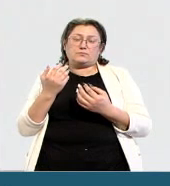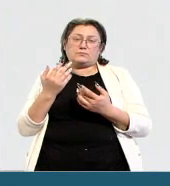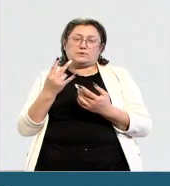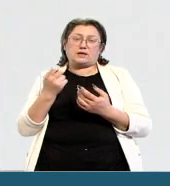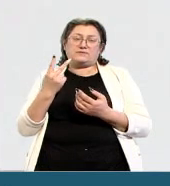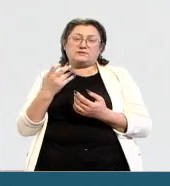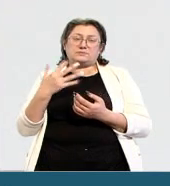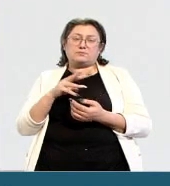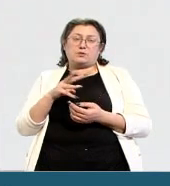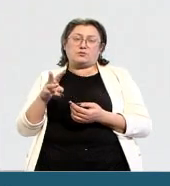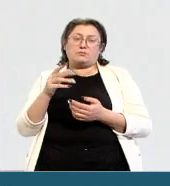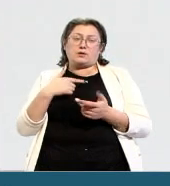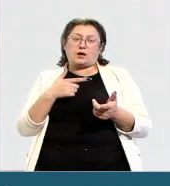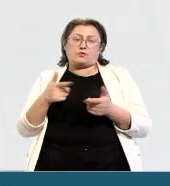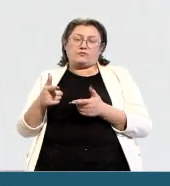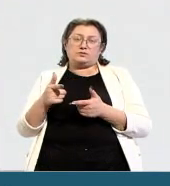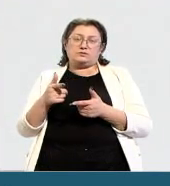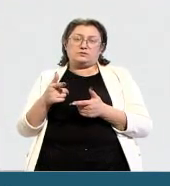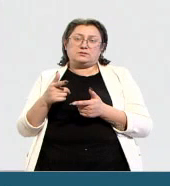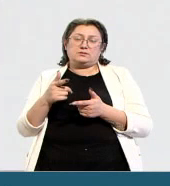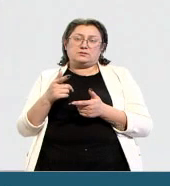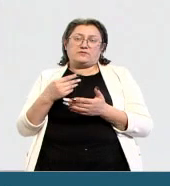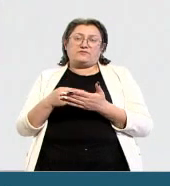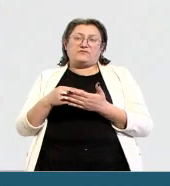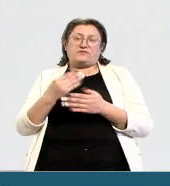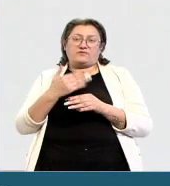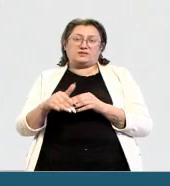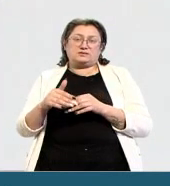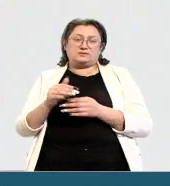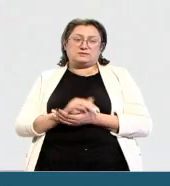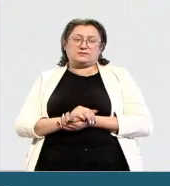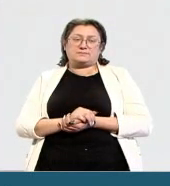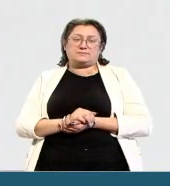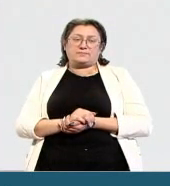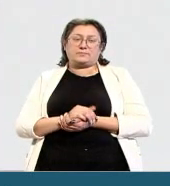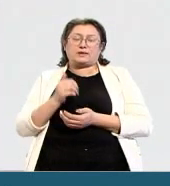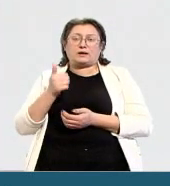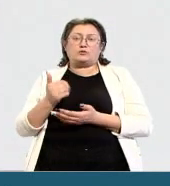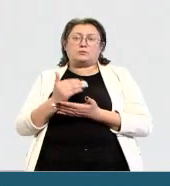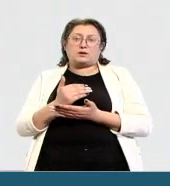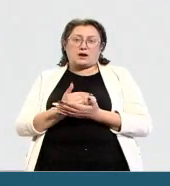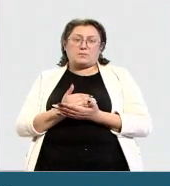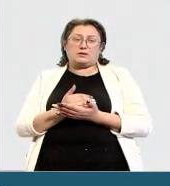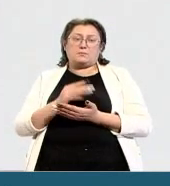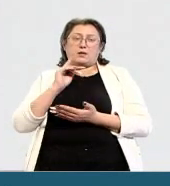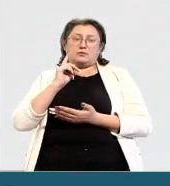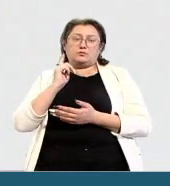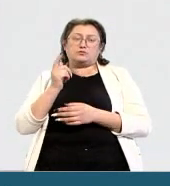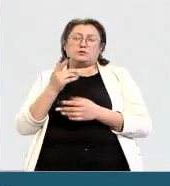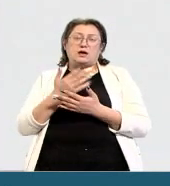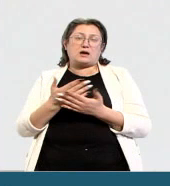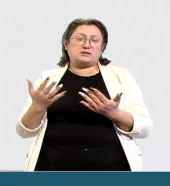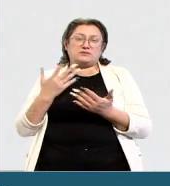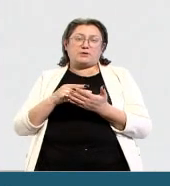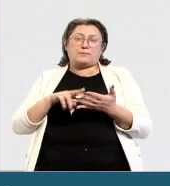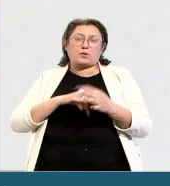на 250 миллионов мы готовы будем финансировать эту программу. Это хорошая программа, и молодежь у нас разные